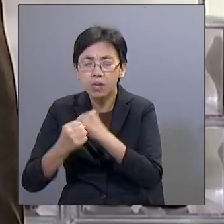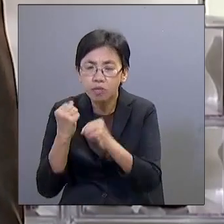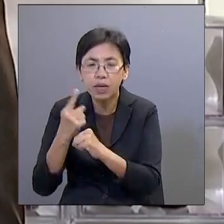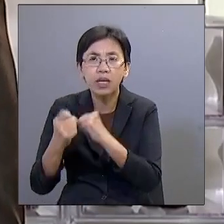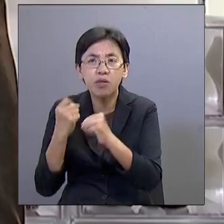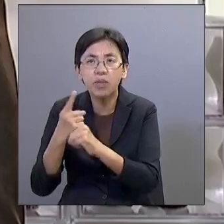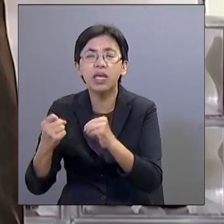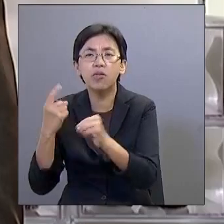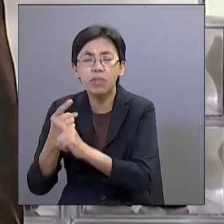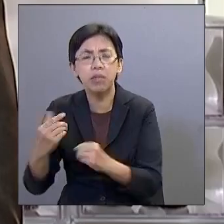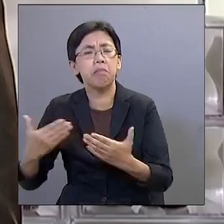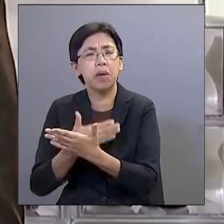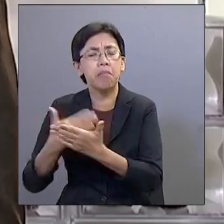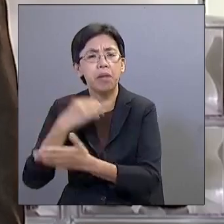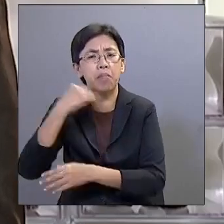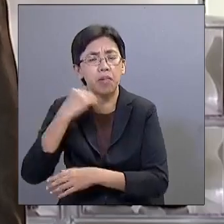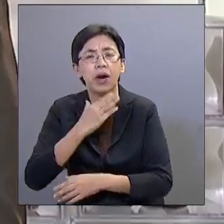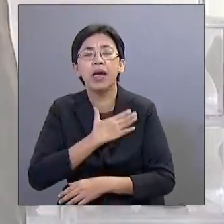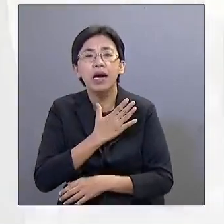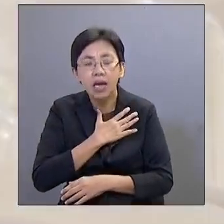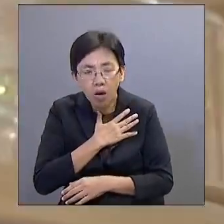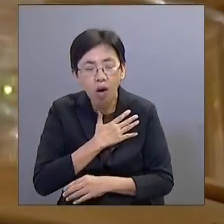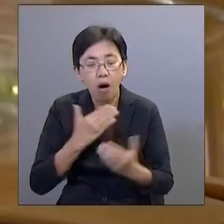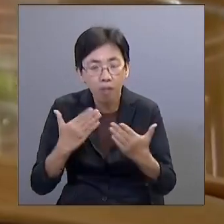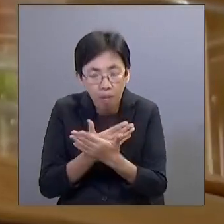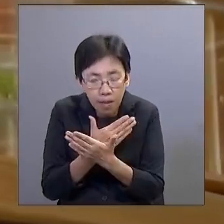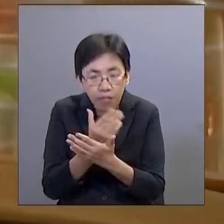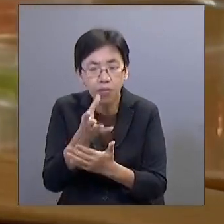คะซึ่งก็เราก็เรียนรู้ไปกับมัน